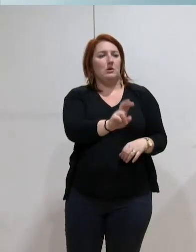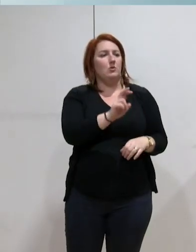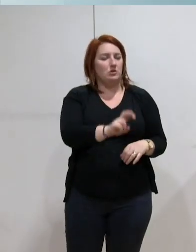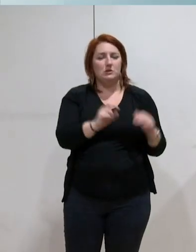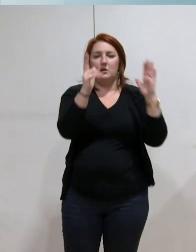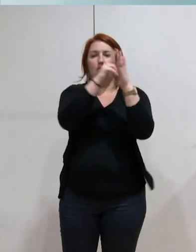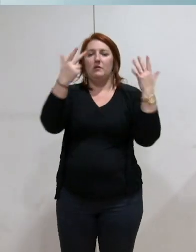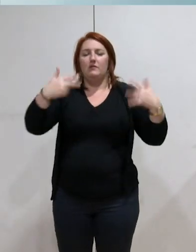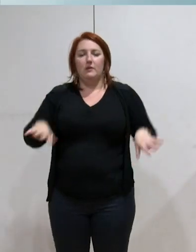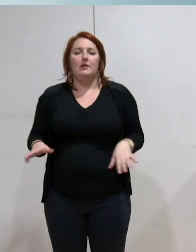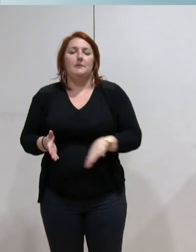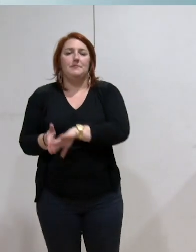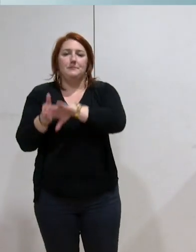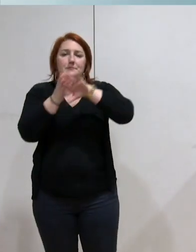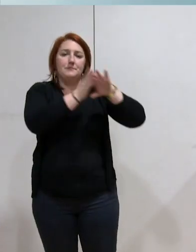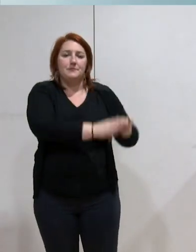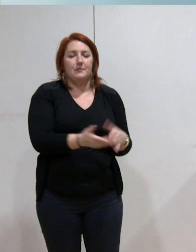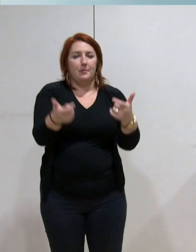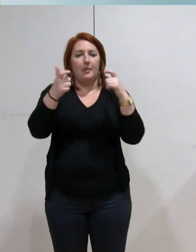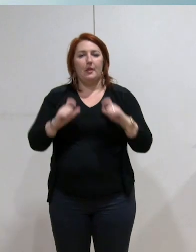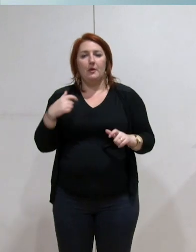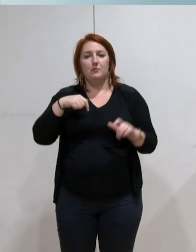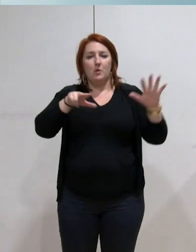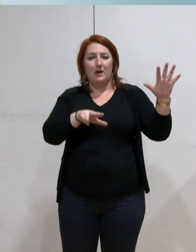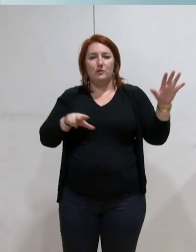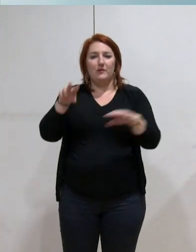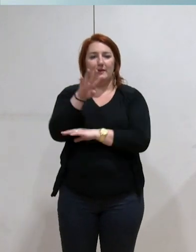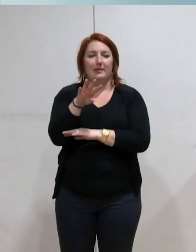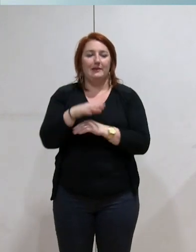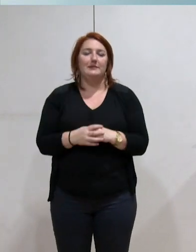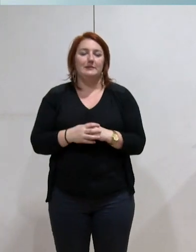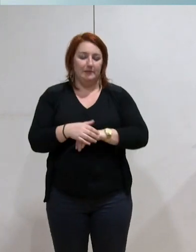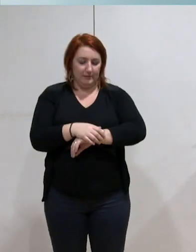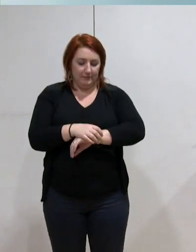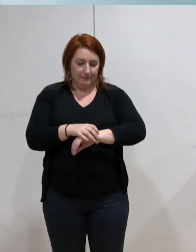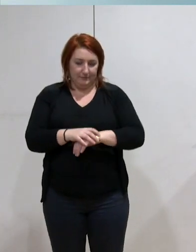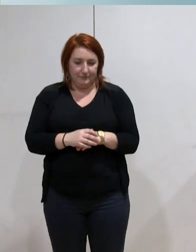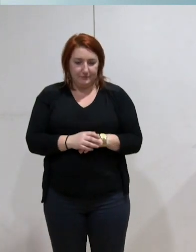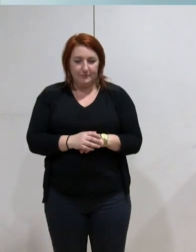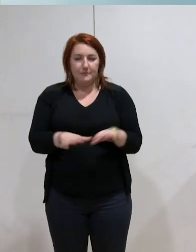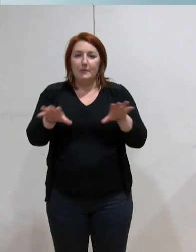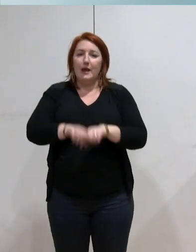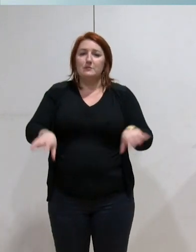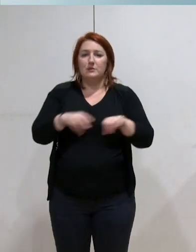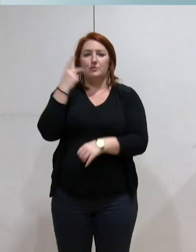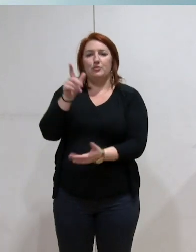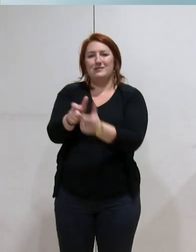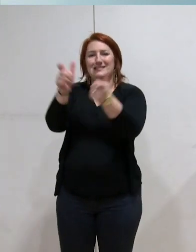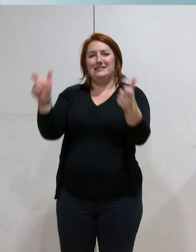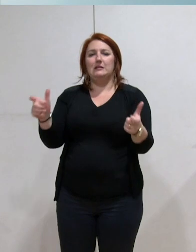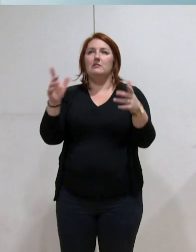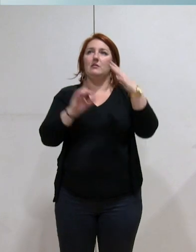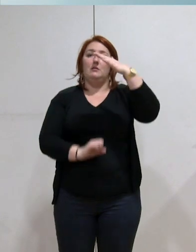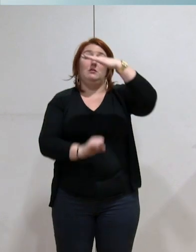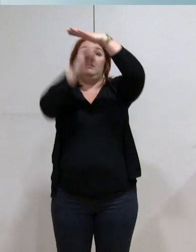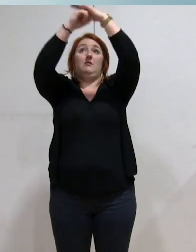délibération adoptée délibération 84 exploitation du site somital de la Bastille